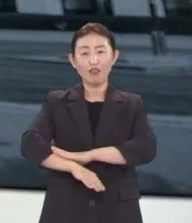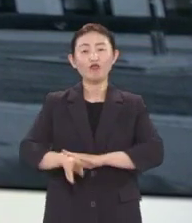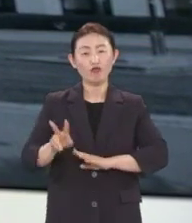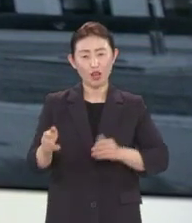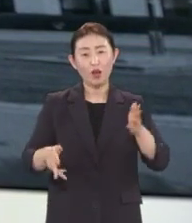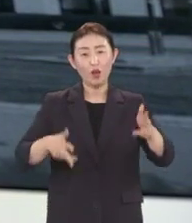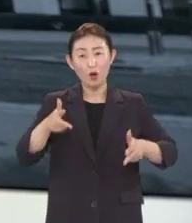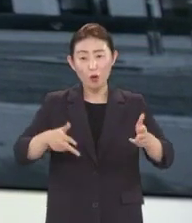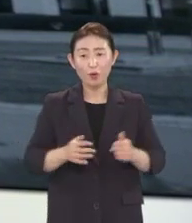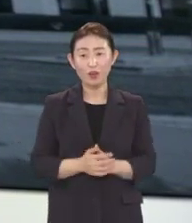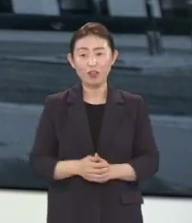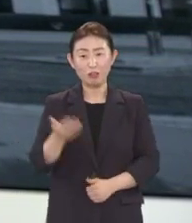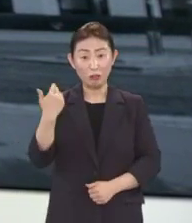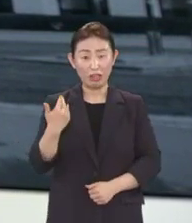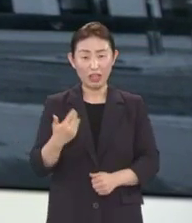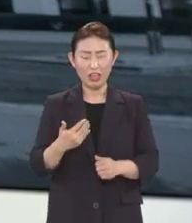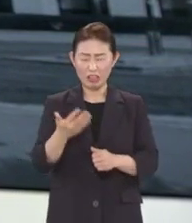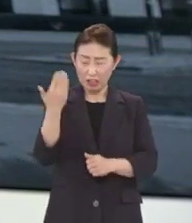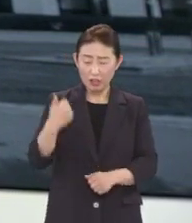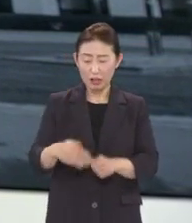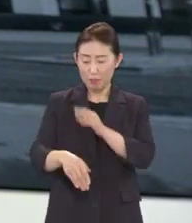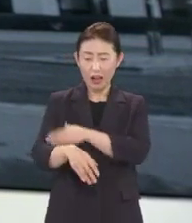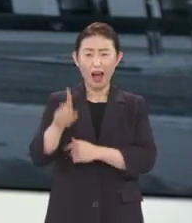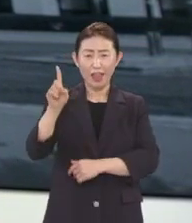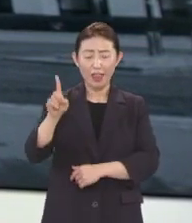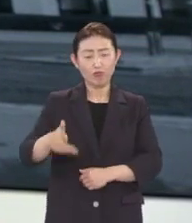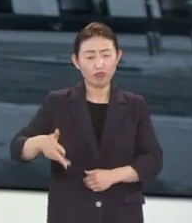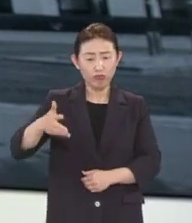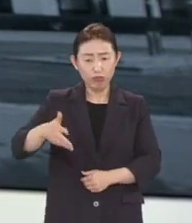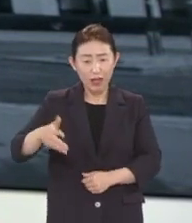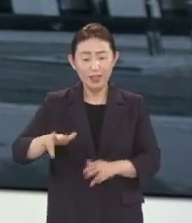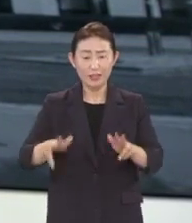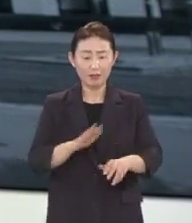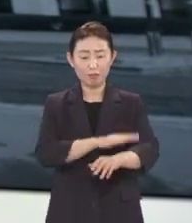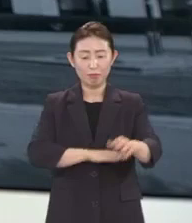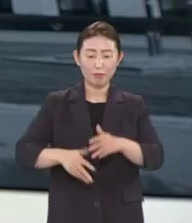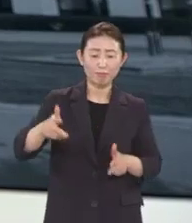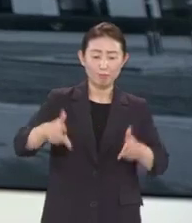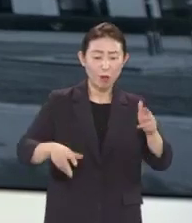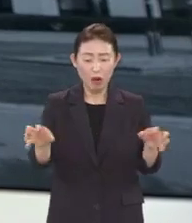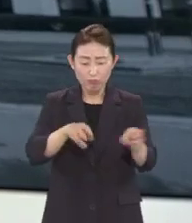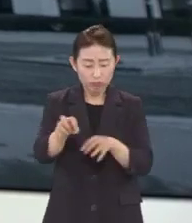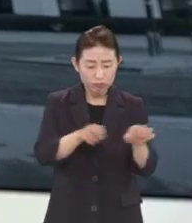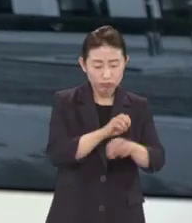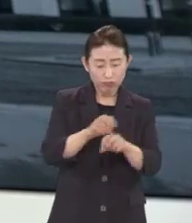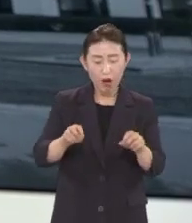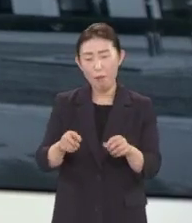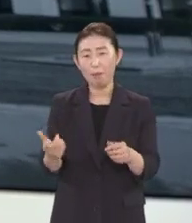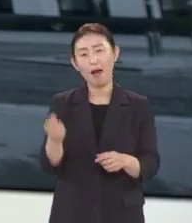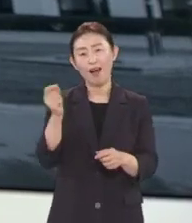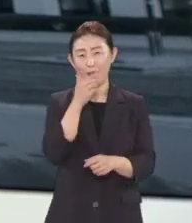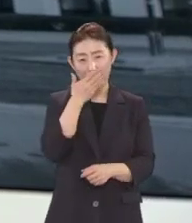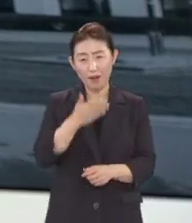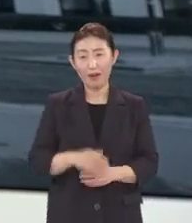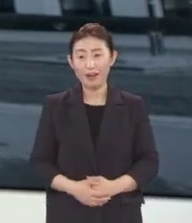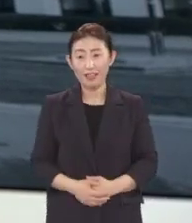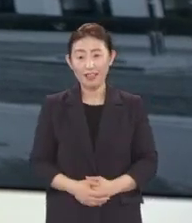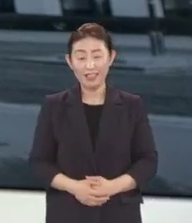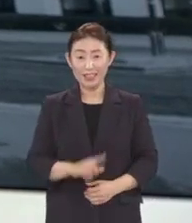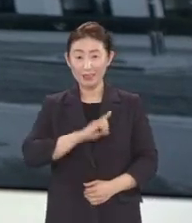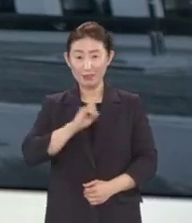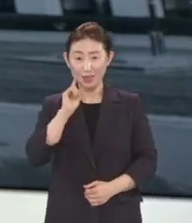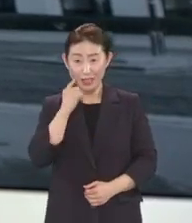기존에 대부분 로봇이 외팔인데 양팔을 하다 보면 훨씬 정교하고 빠른 작업을 할 수 있는 그런 로봇이 되겠습니다. 예, 이름도 참